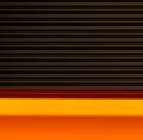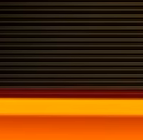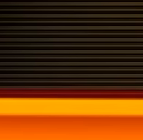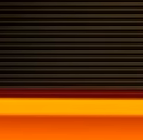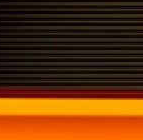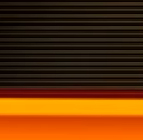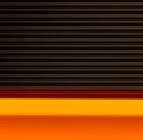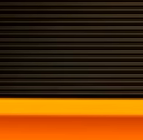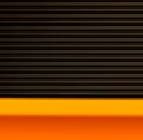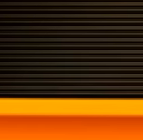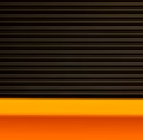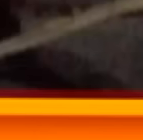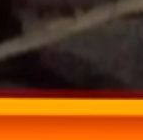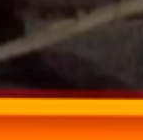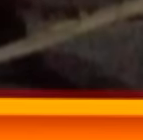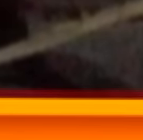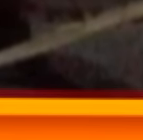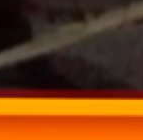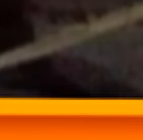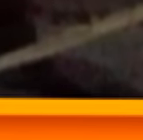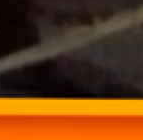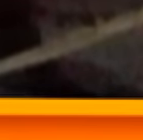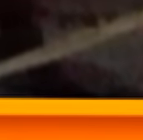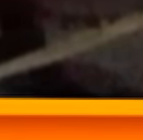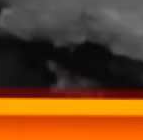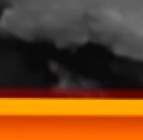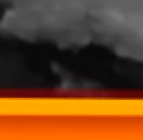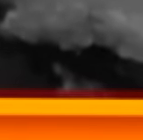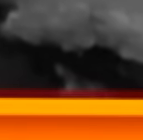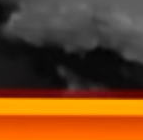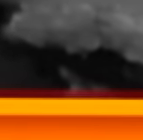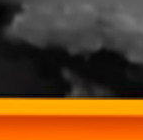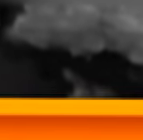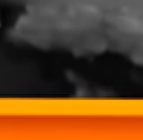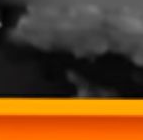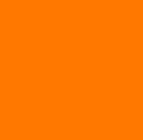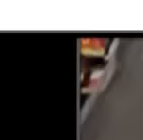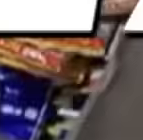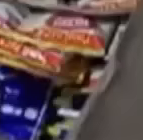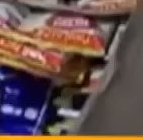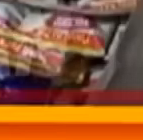Lalaki sa baklaran sa Paranaque, biglang binaril sa tapat ng isang kainan.